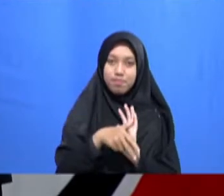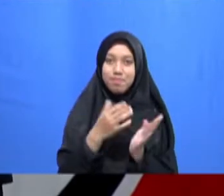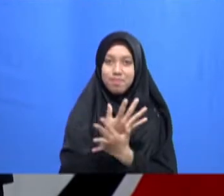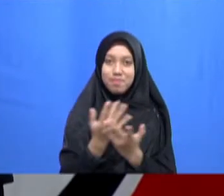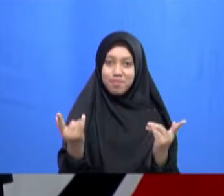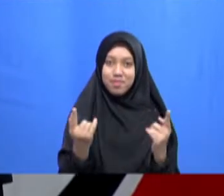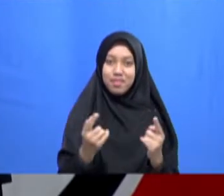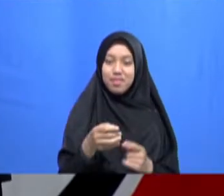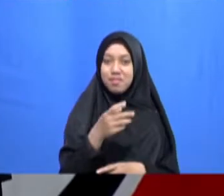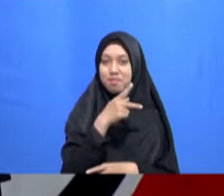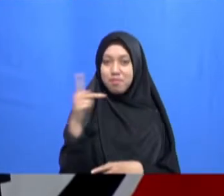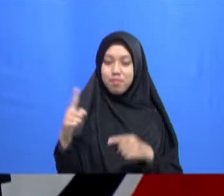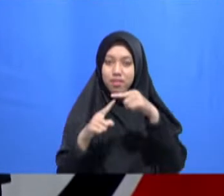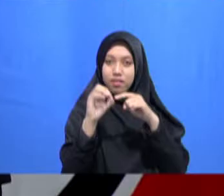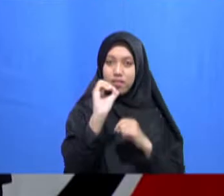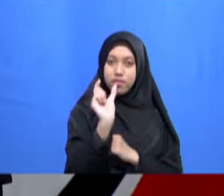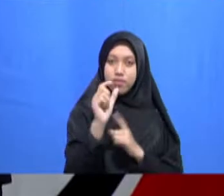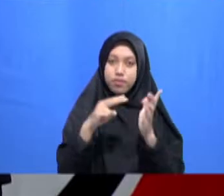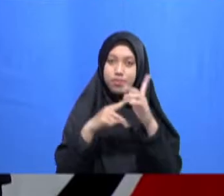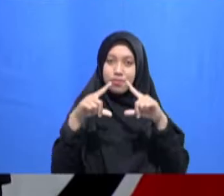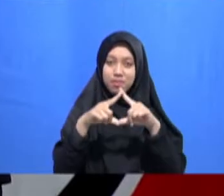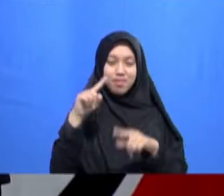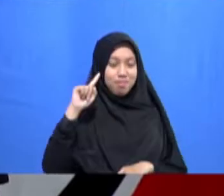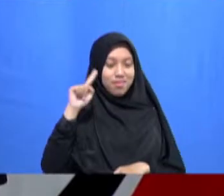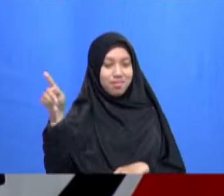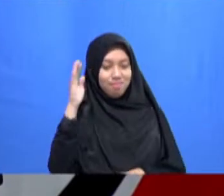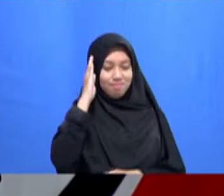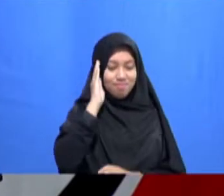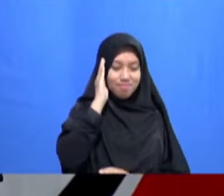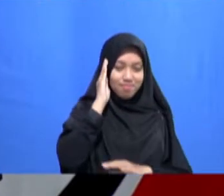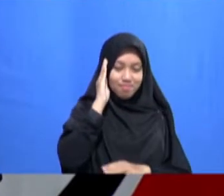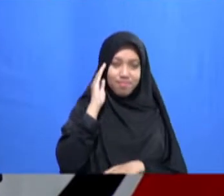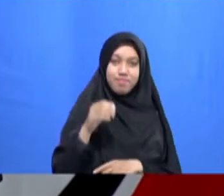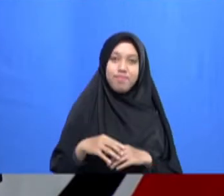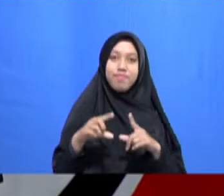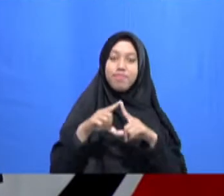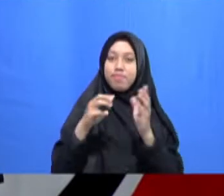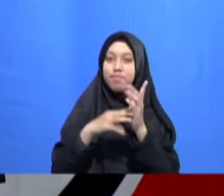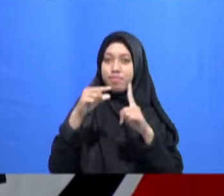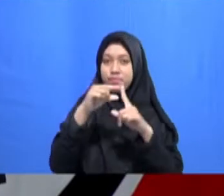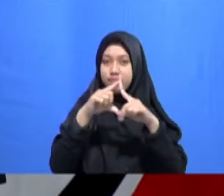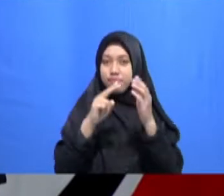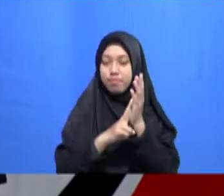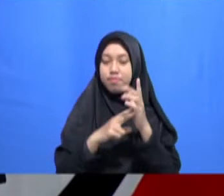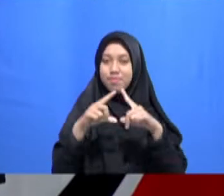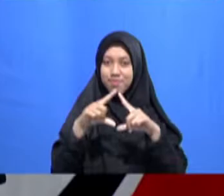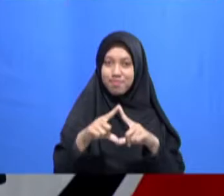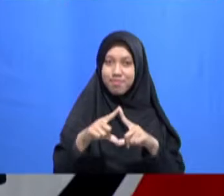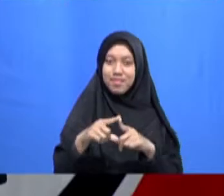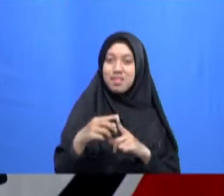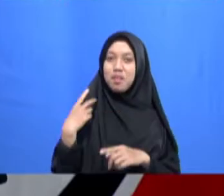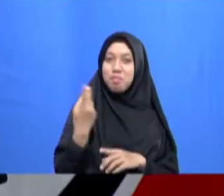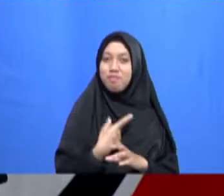Kabupaten Tojo Una-Una dan juga pendengar setia RRI Ampana. Kami menyapa Anda di pagi hari ini dalam acara yang dipersembahkan